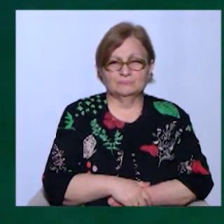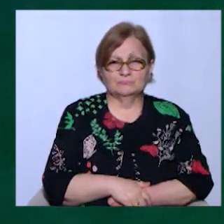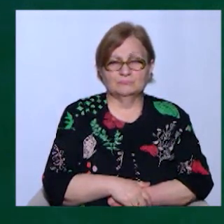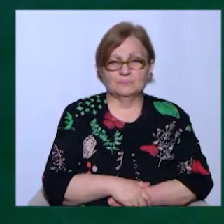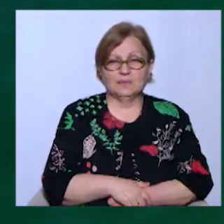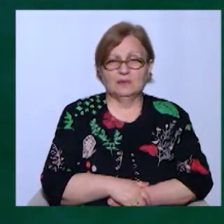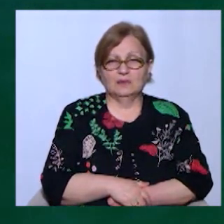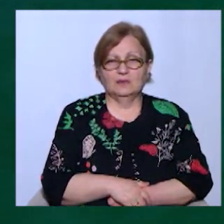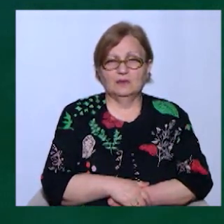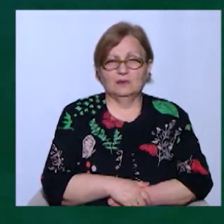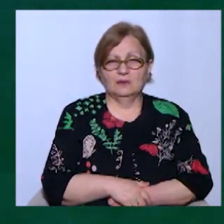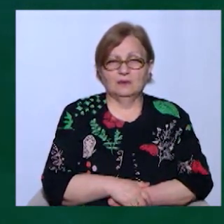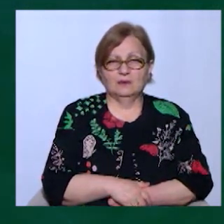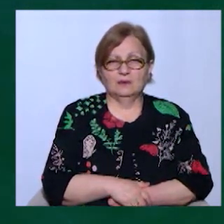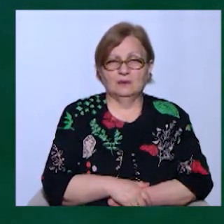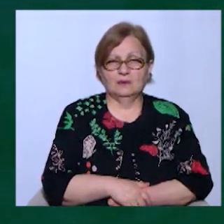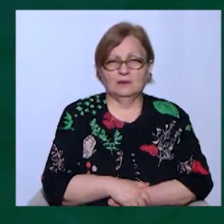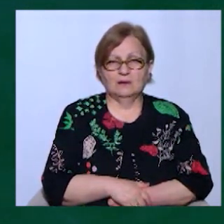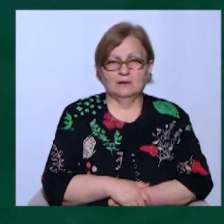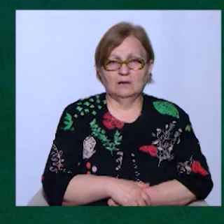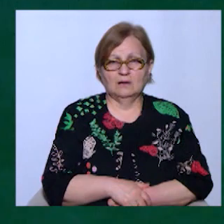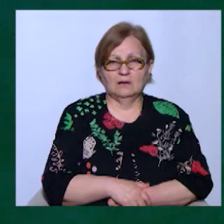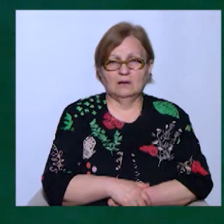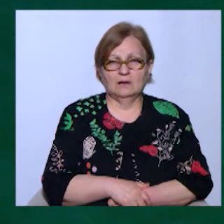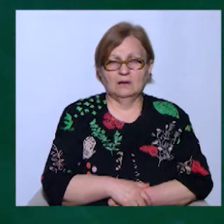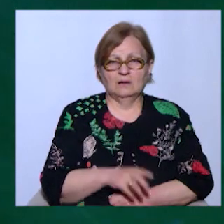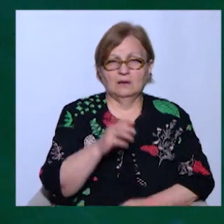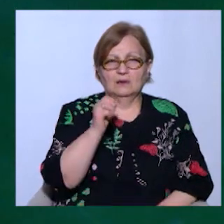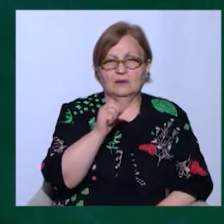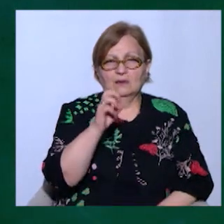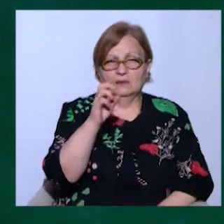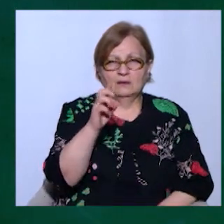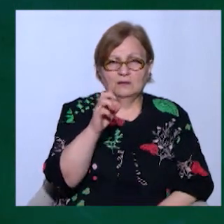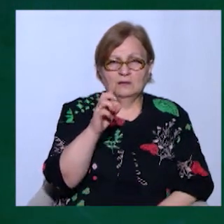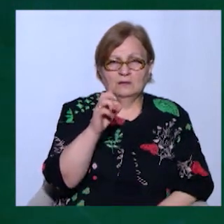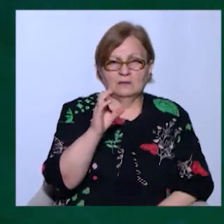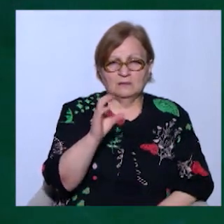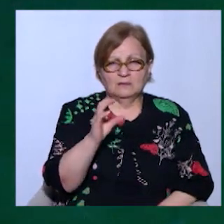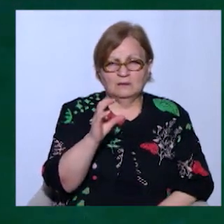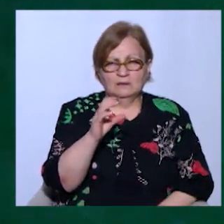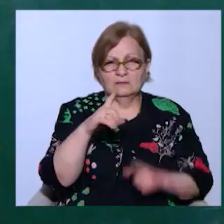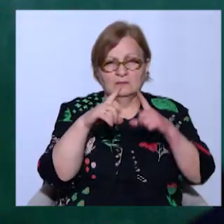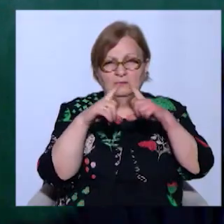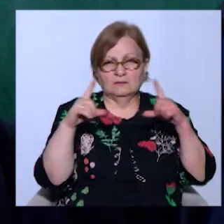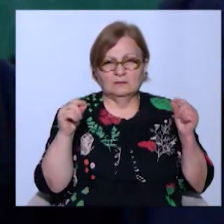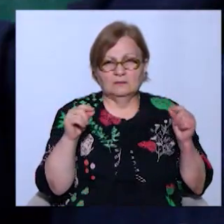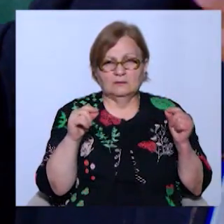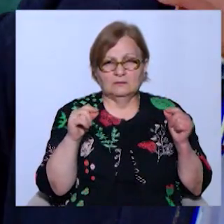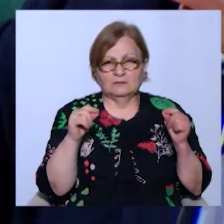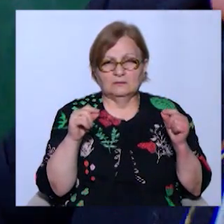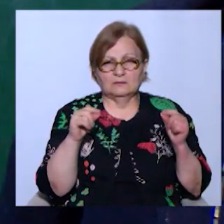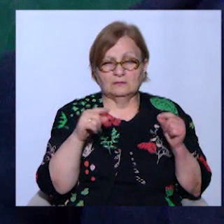და მინდა აი ამ ჩემი A, B, C სამკუთხედის, აი